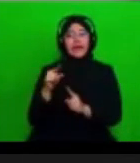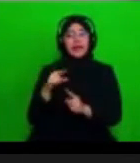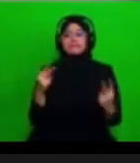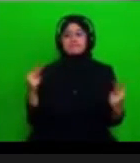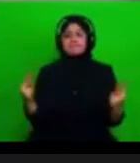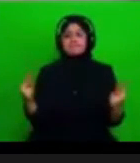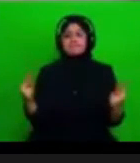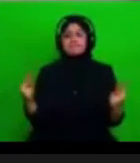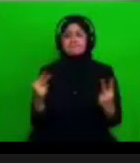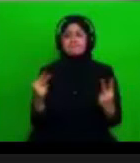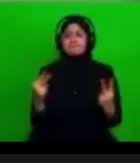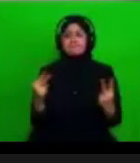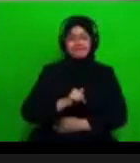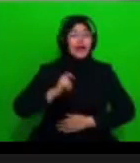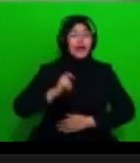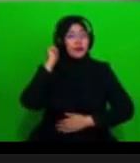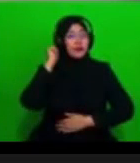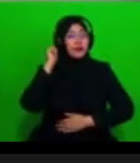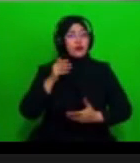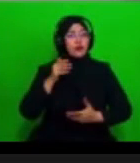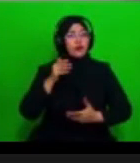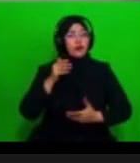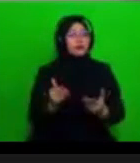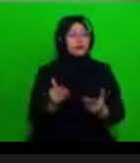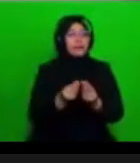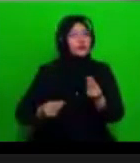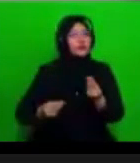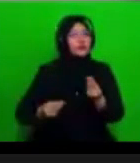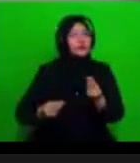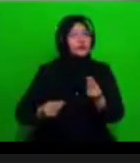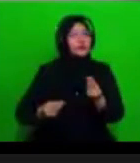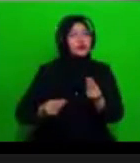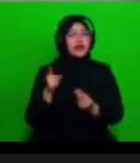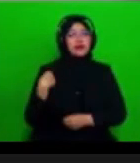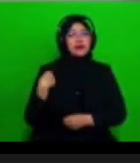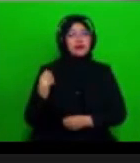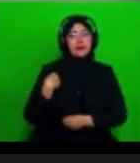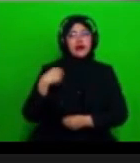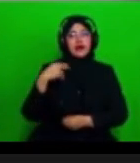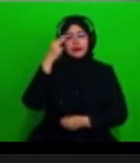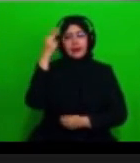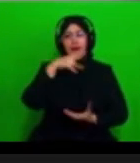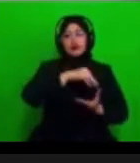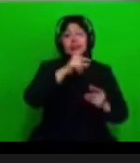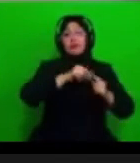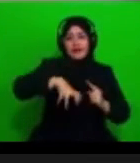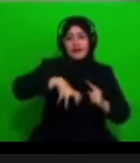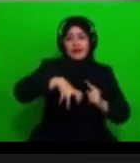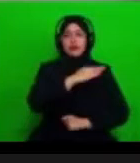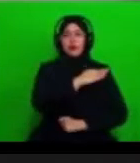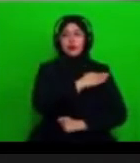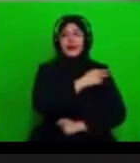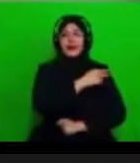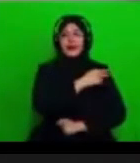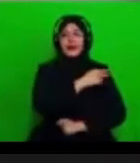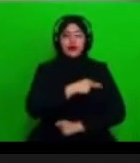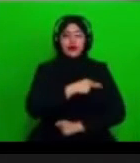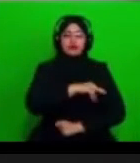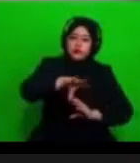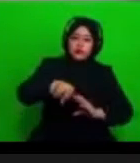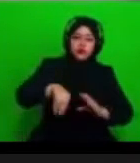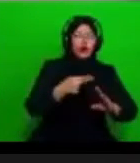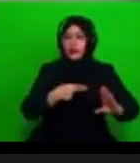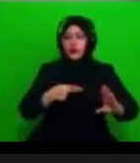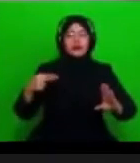hadir, Ibu-ibu pengurus Dharma Wanita Persatuan instansi pemerintah pusat dan provinsi kabupaten kota seluruh Indonesia,